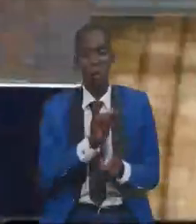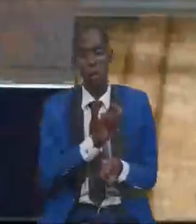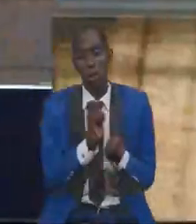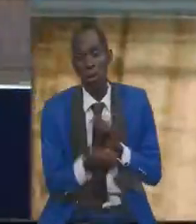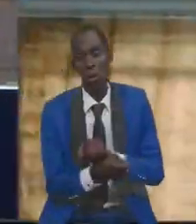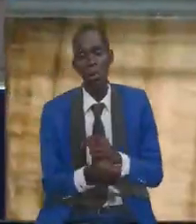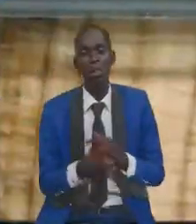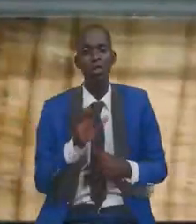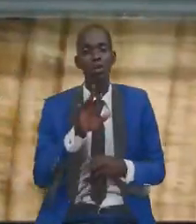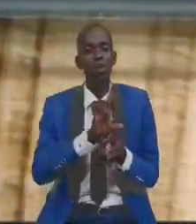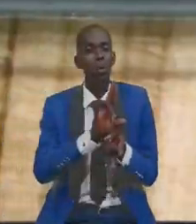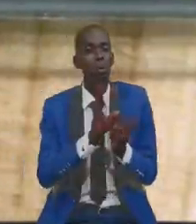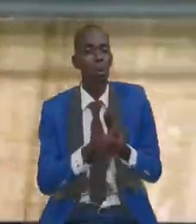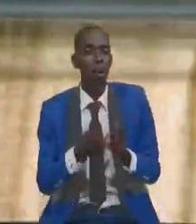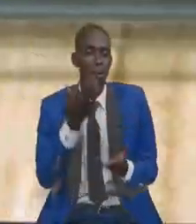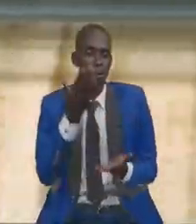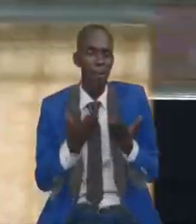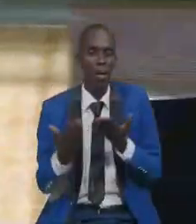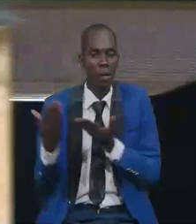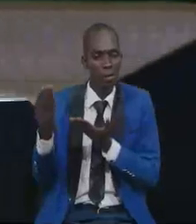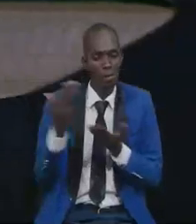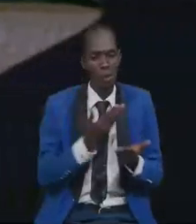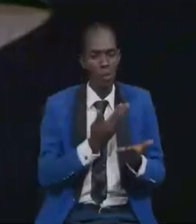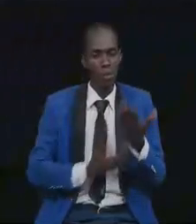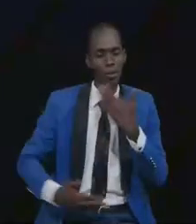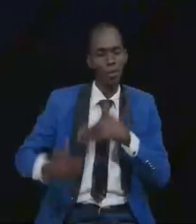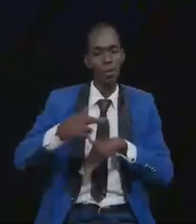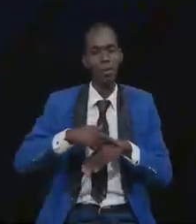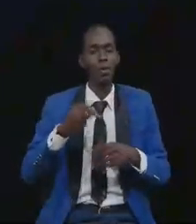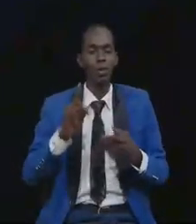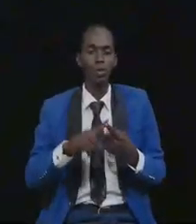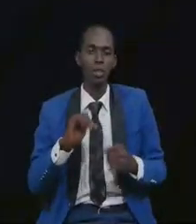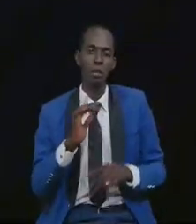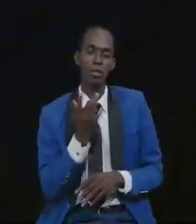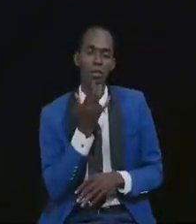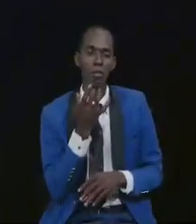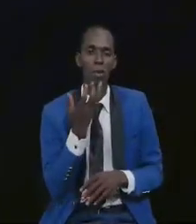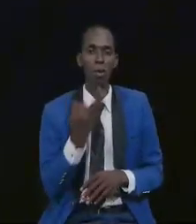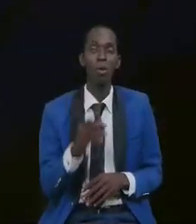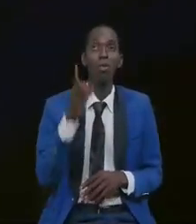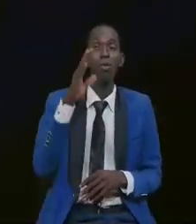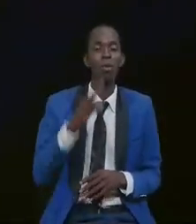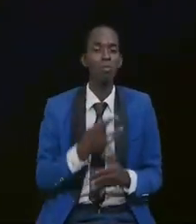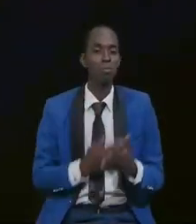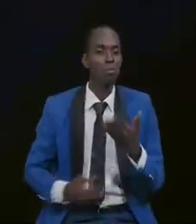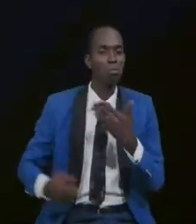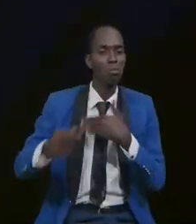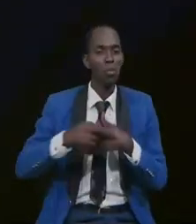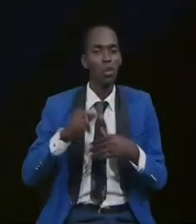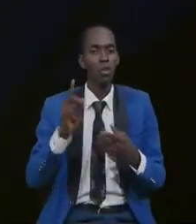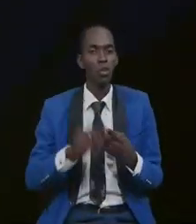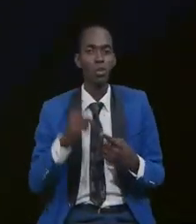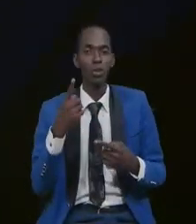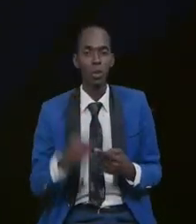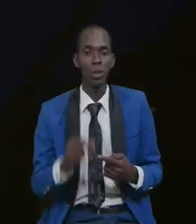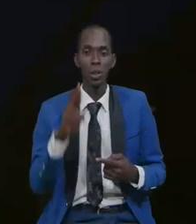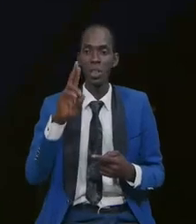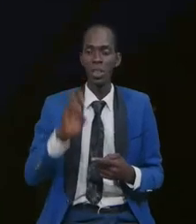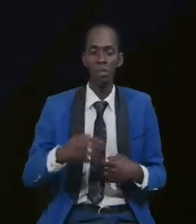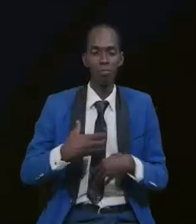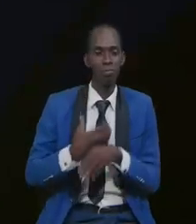peut amener la restauration dans la faveur de Dieu, la restauration dans la régénération. Une nouvelle vie te